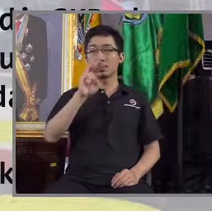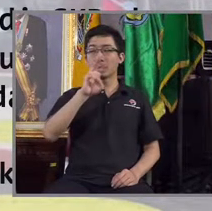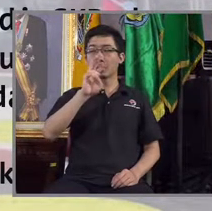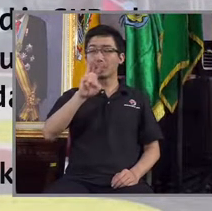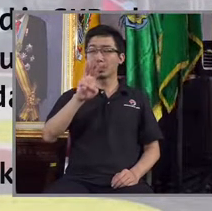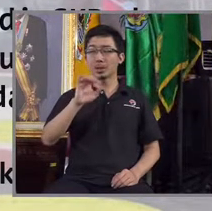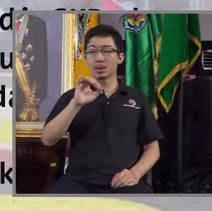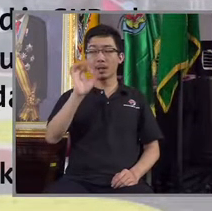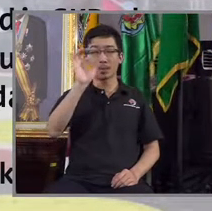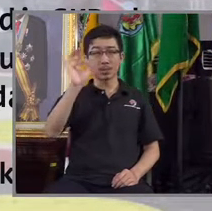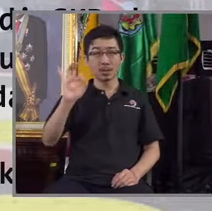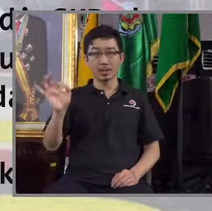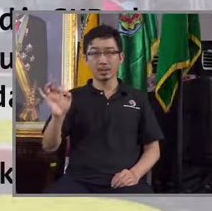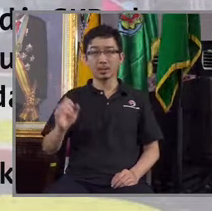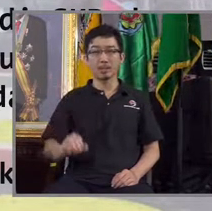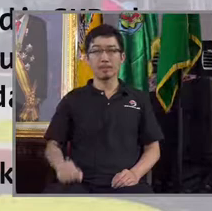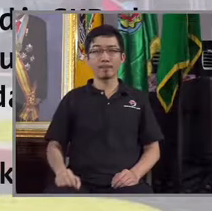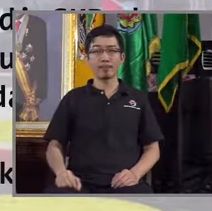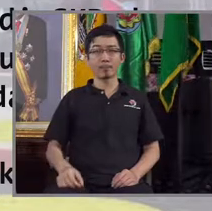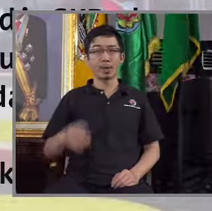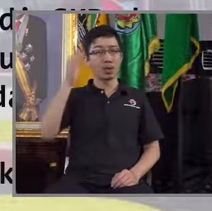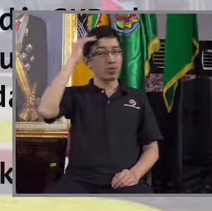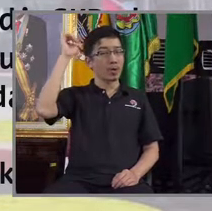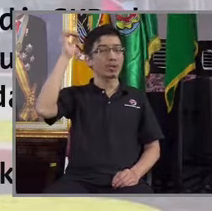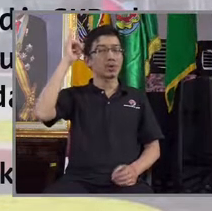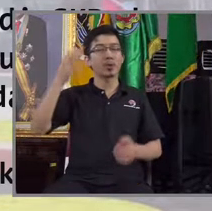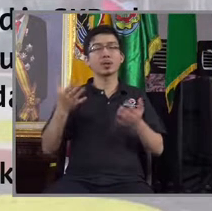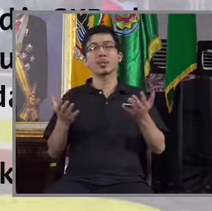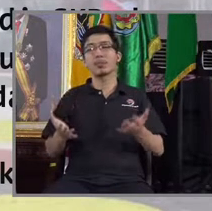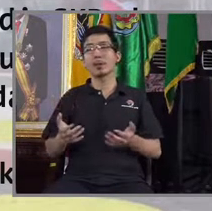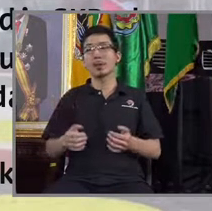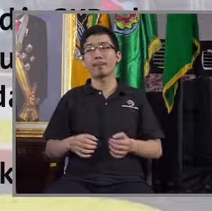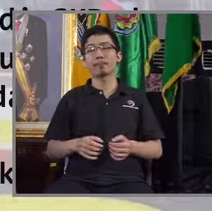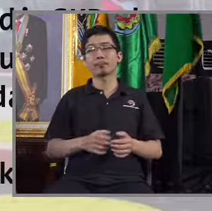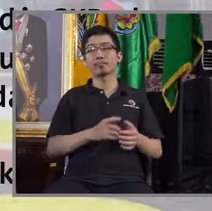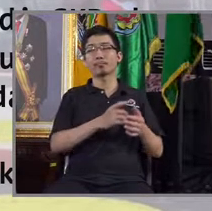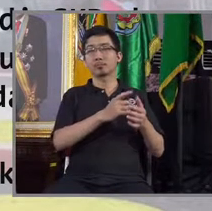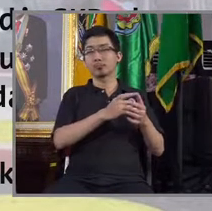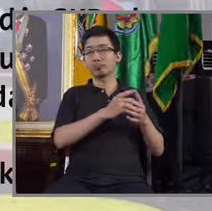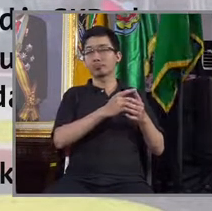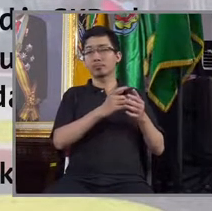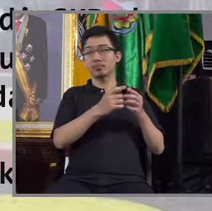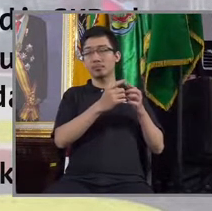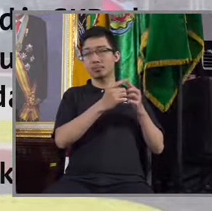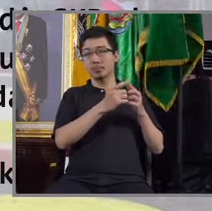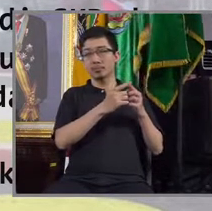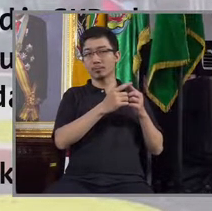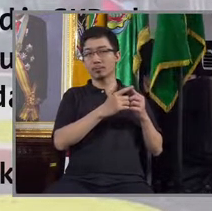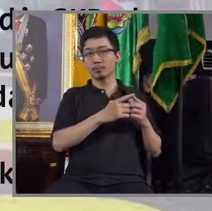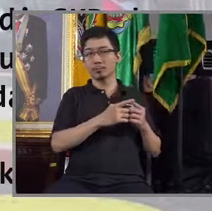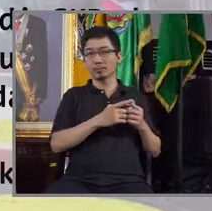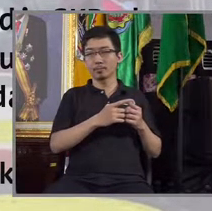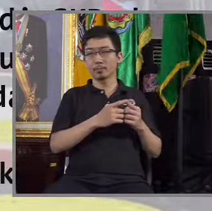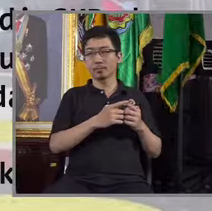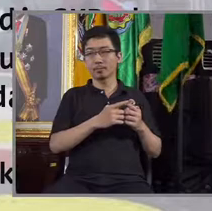83,18%. Tentunya inovasi-inovasi yang kita lakukan antara lain dengan